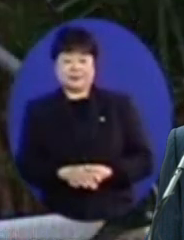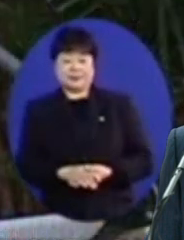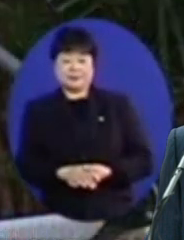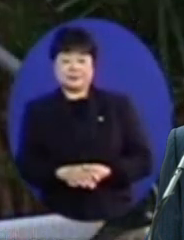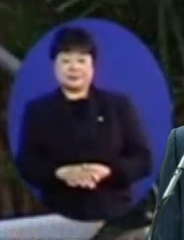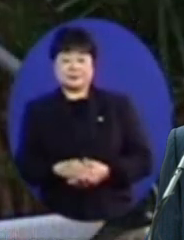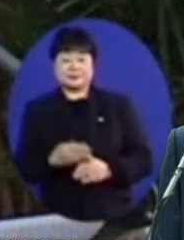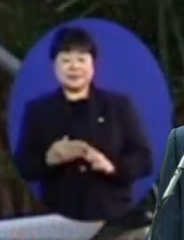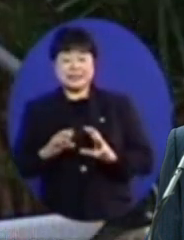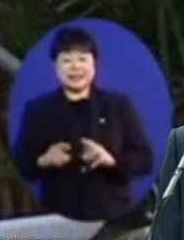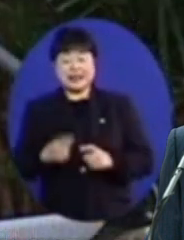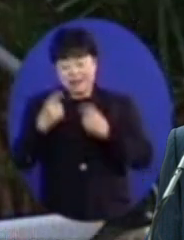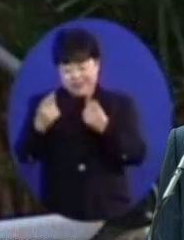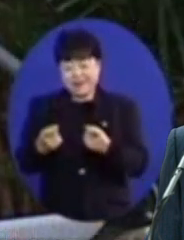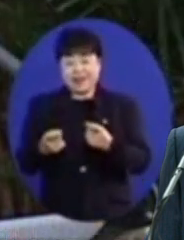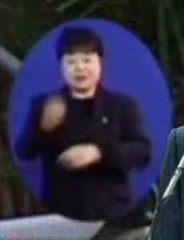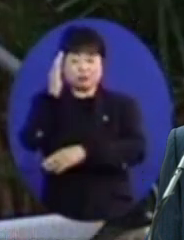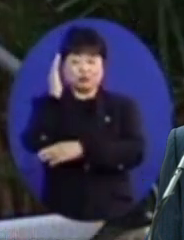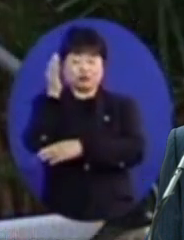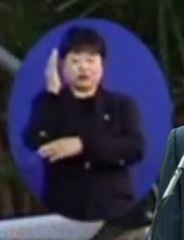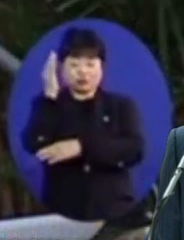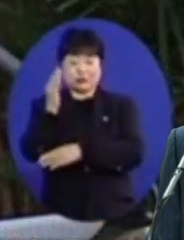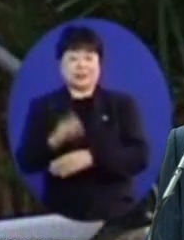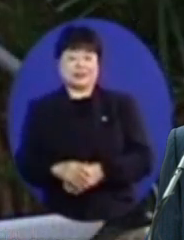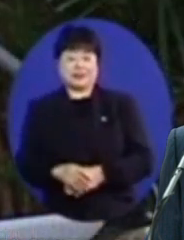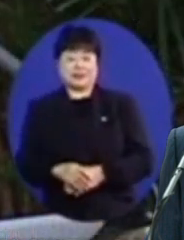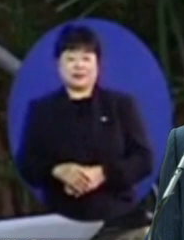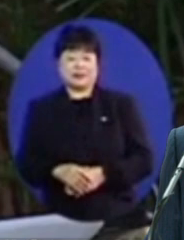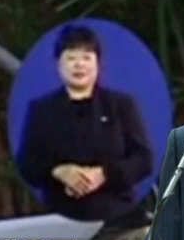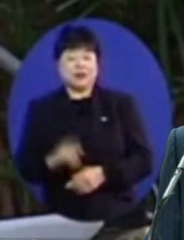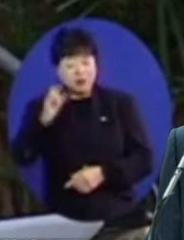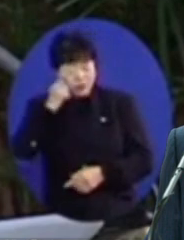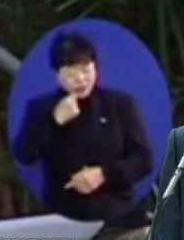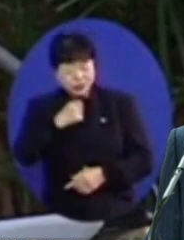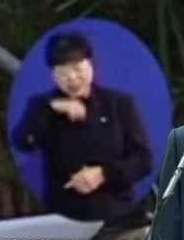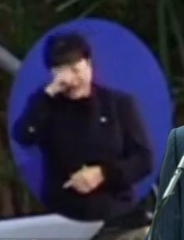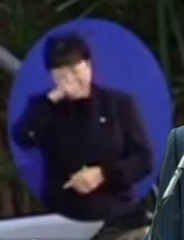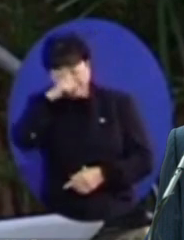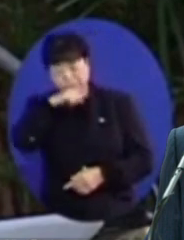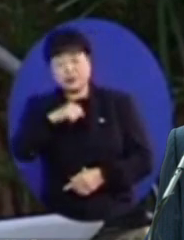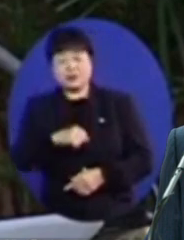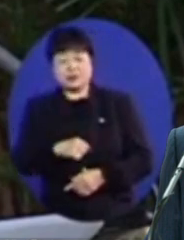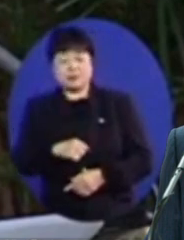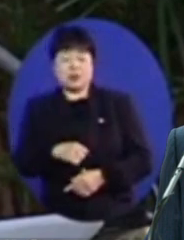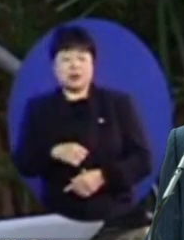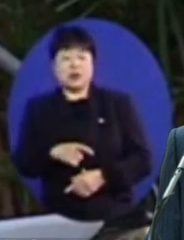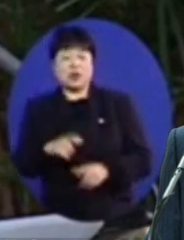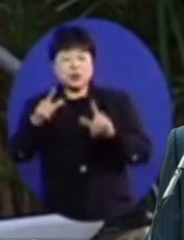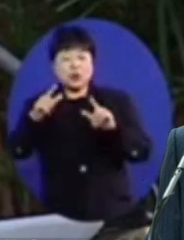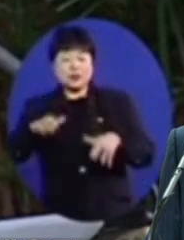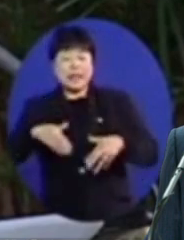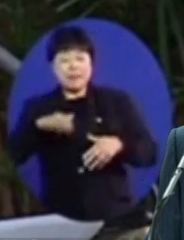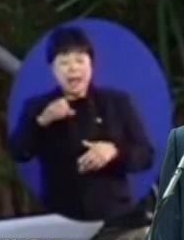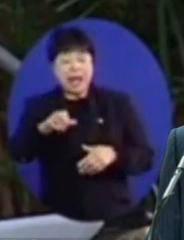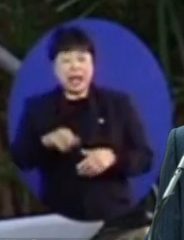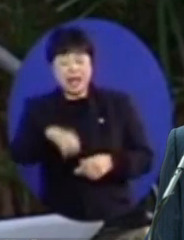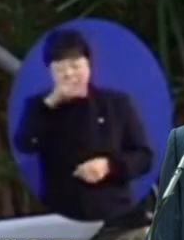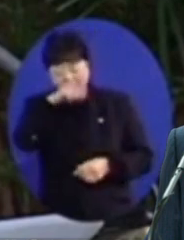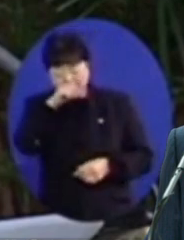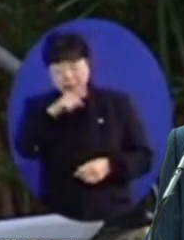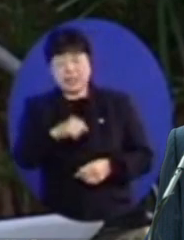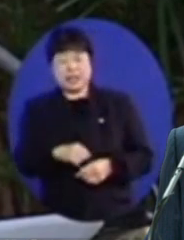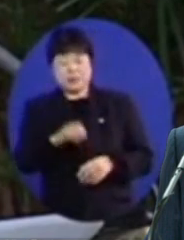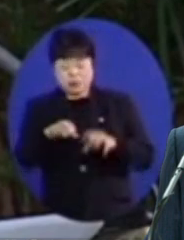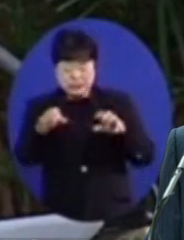해외여행을 다니면서 부흥회를 할 때 삼색에 많이 갔습니다 아프리카 동남아 일대 남아메리카에 가보면